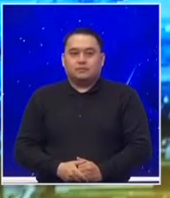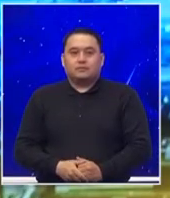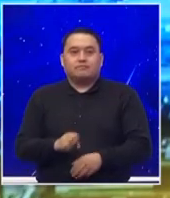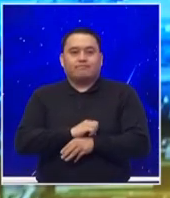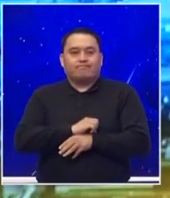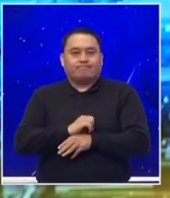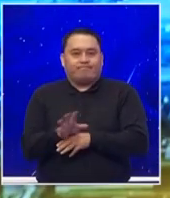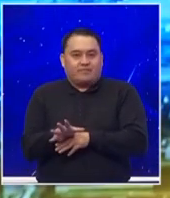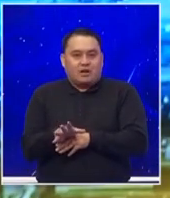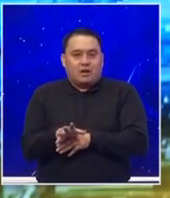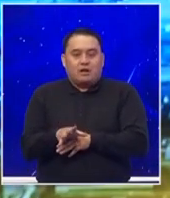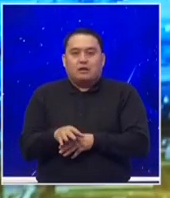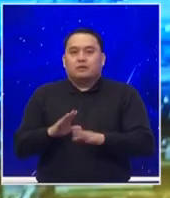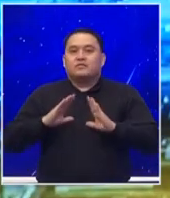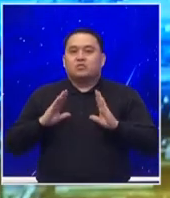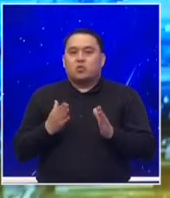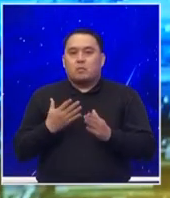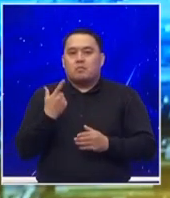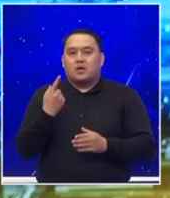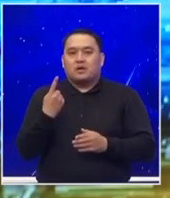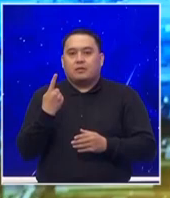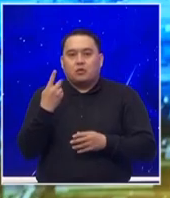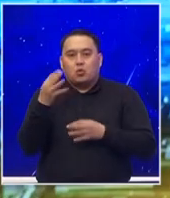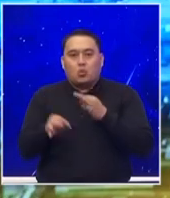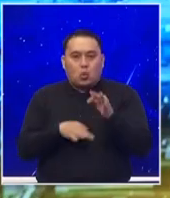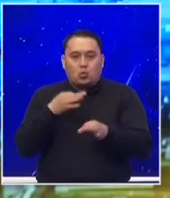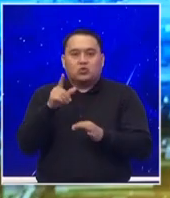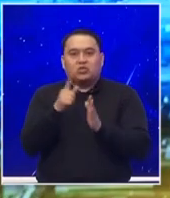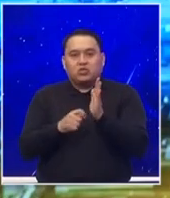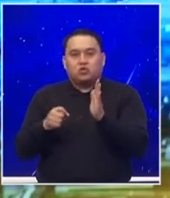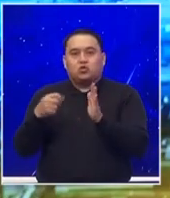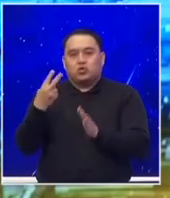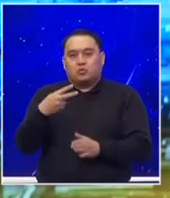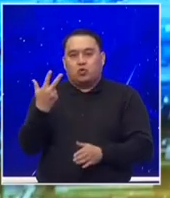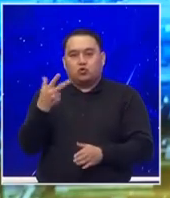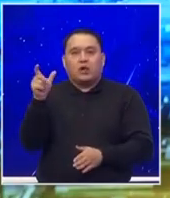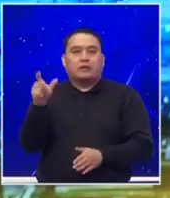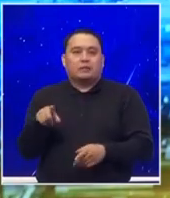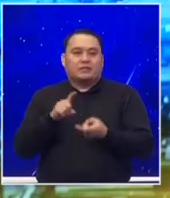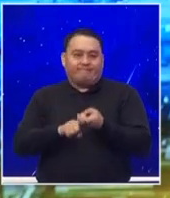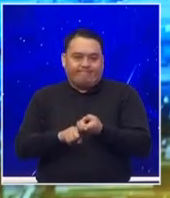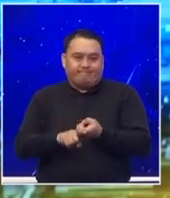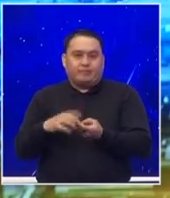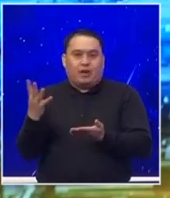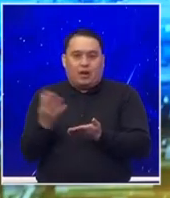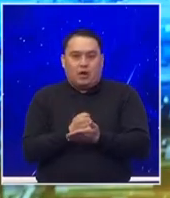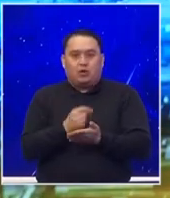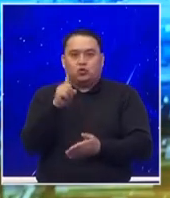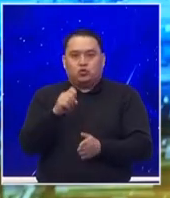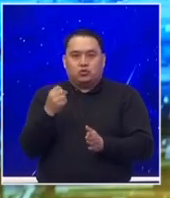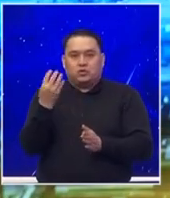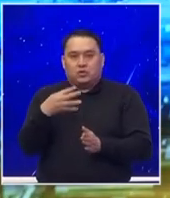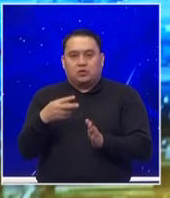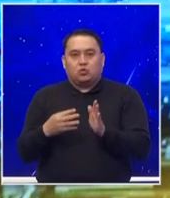Коронавирус бойынша елдегі ахуал. Бір тәулікте 723 адамнан тәж вирусы анықталды. Оның 149-ы Атырау